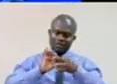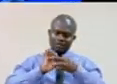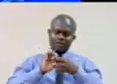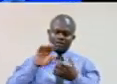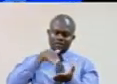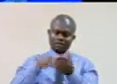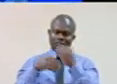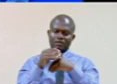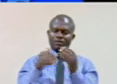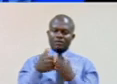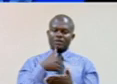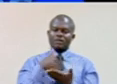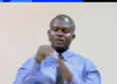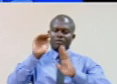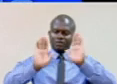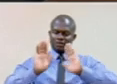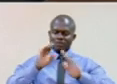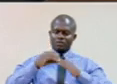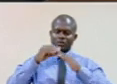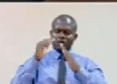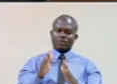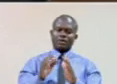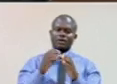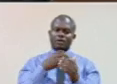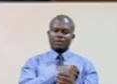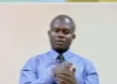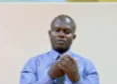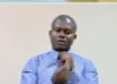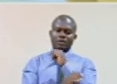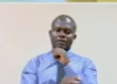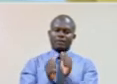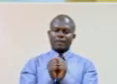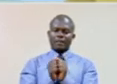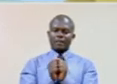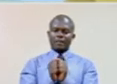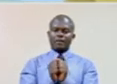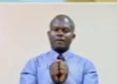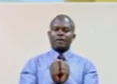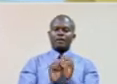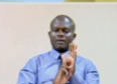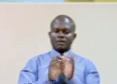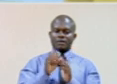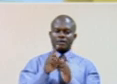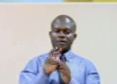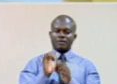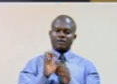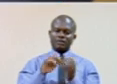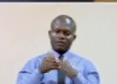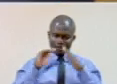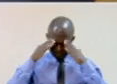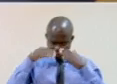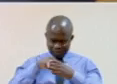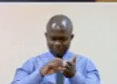by'ubucuruzi bifite uruhare mu kuyobora ubukungu bw'ibihugu byombi. Ambasaderi Olivier Nduhungirehe yagarutse no ku